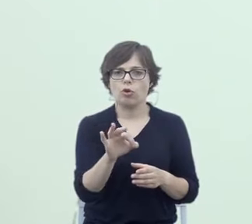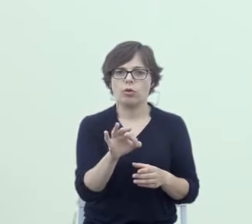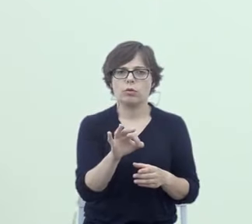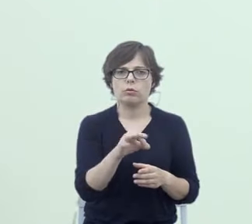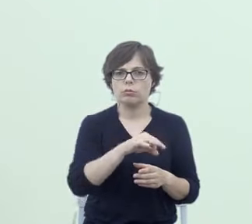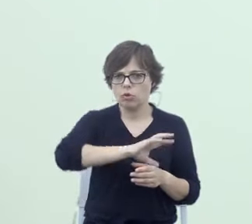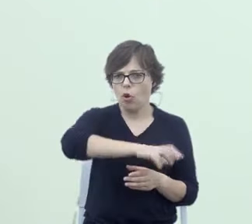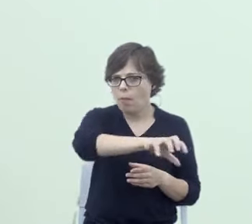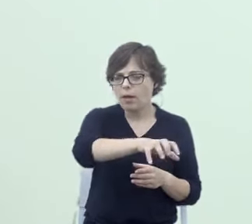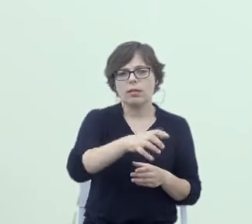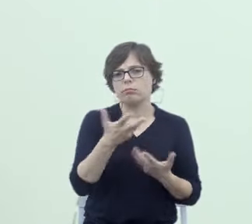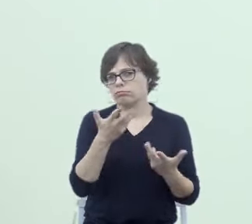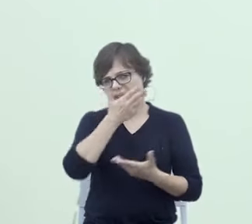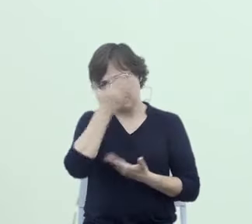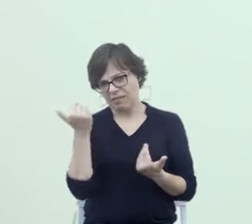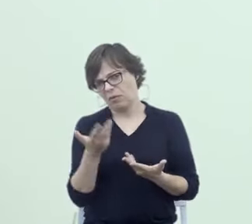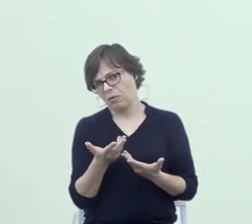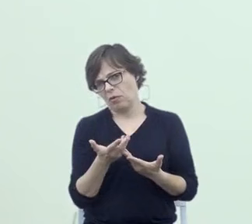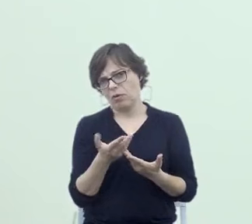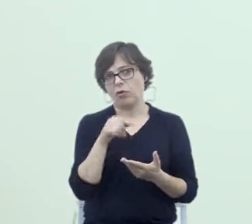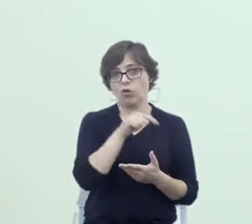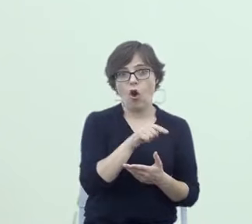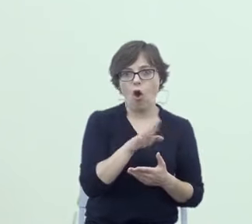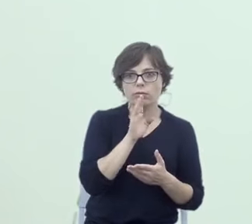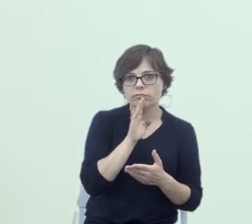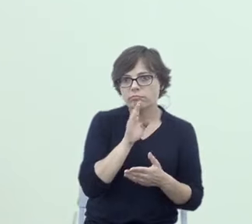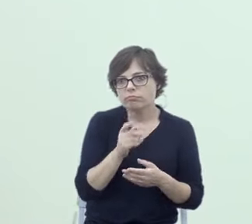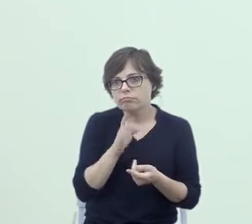czy to właśnie nie wiadomo, czy do inspirujące